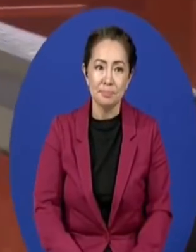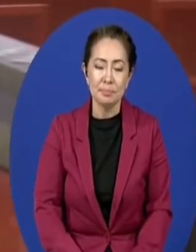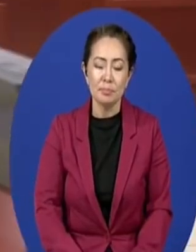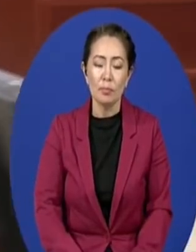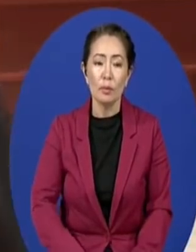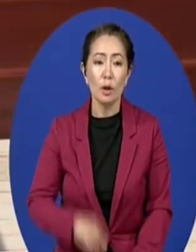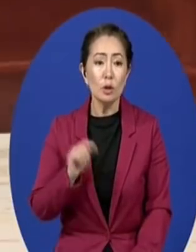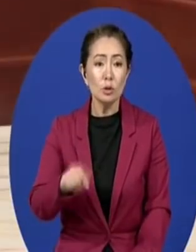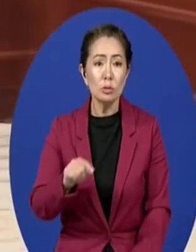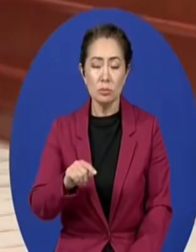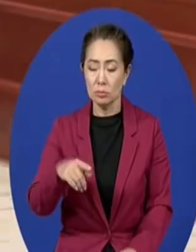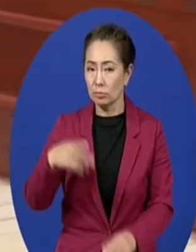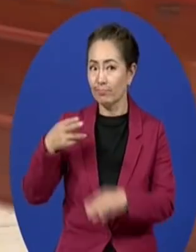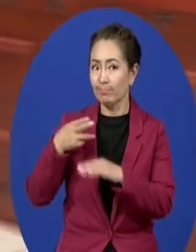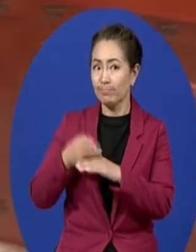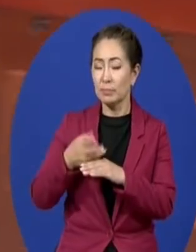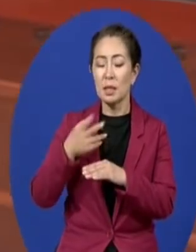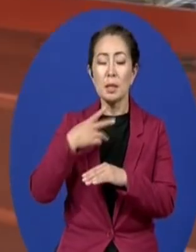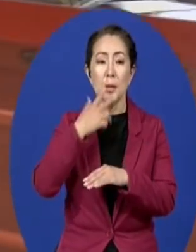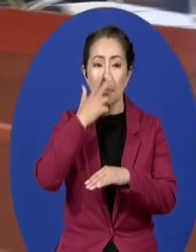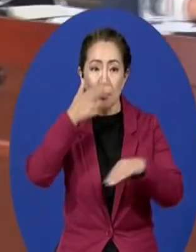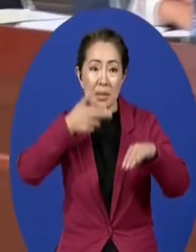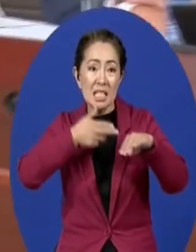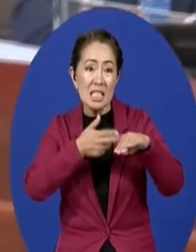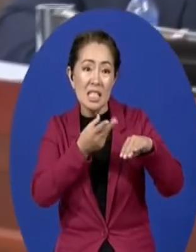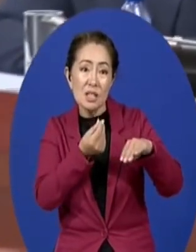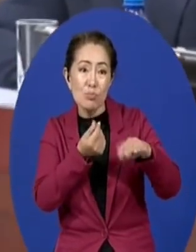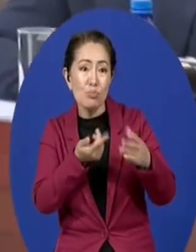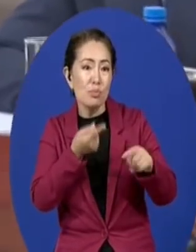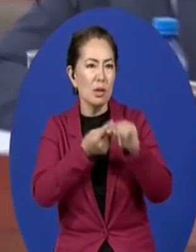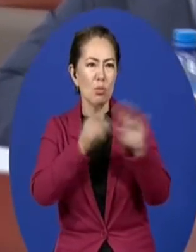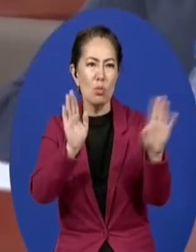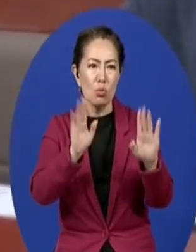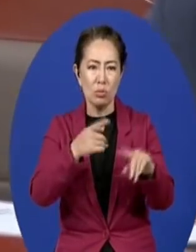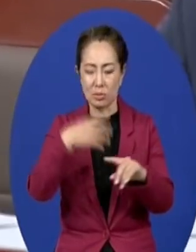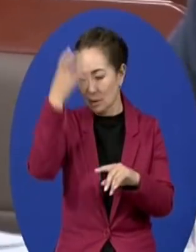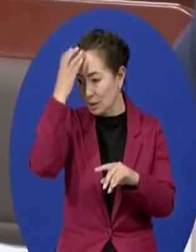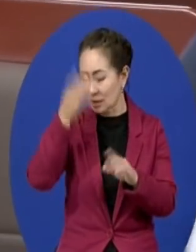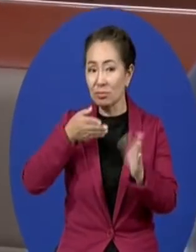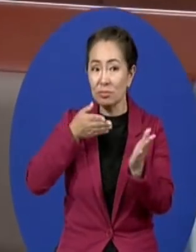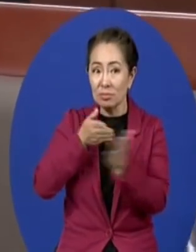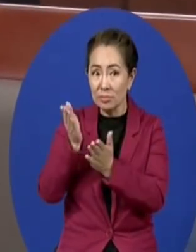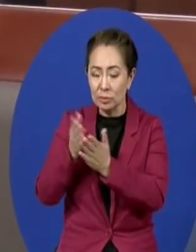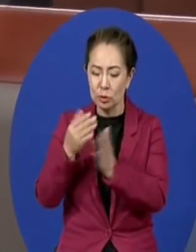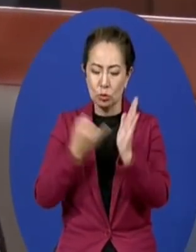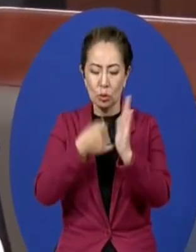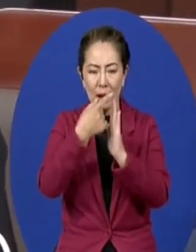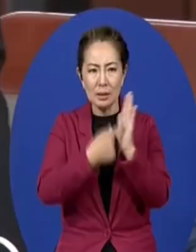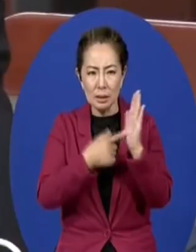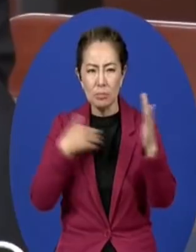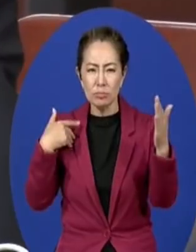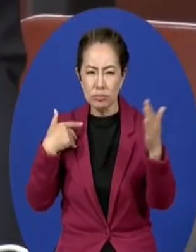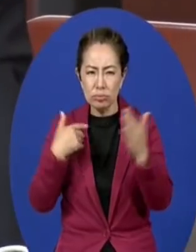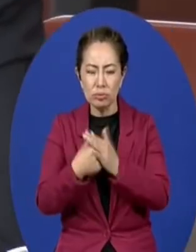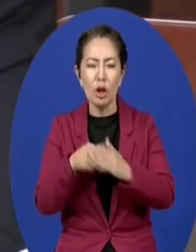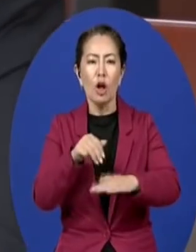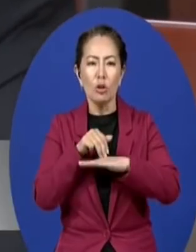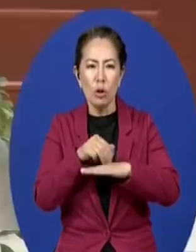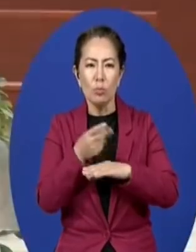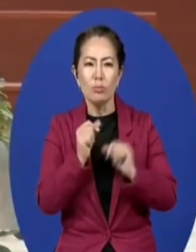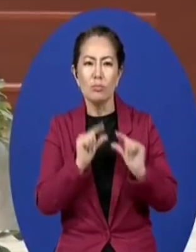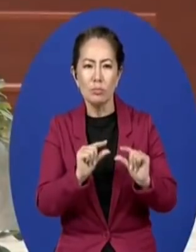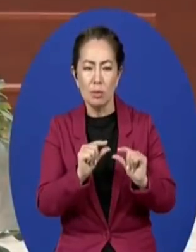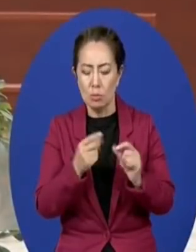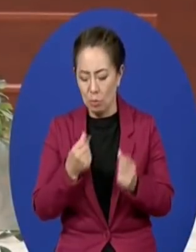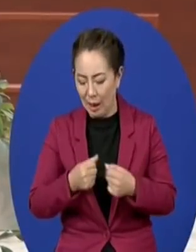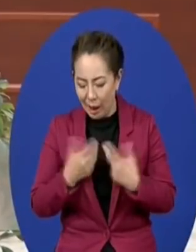Энэ одоо дэлгэсэн дээр харуулсан байж байгаа. Шатхууны үн нэмэхгүй байх засгийн газрын үүрэг чиглэлийн дагуу 6-р сарыг дуустал үн тогтвортой байсан. Хэдэн сарын турш алдагдал